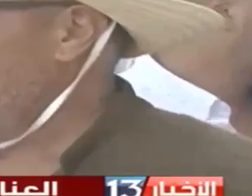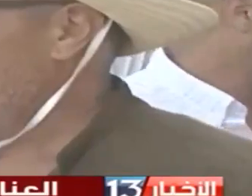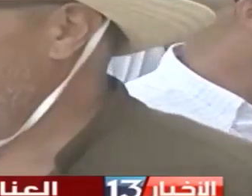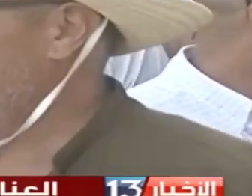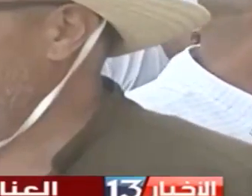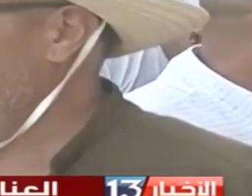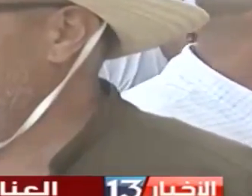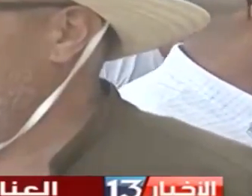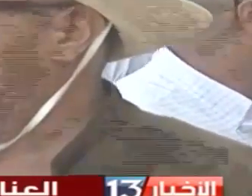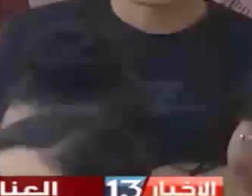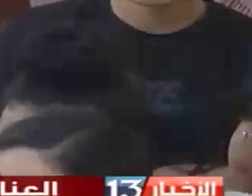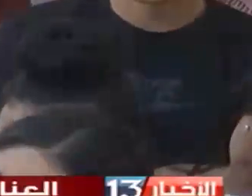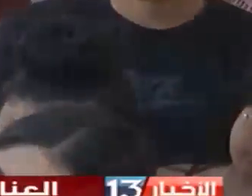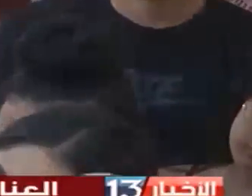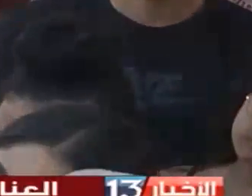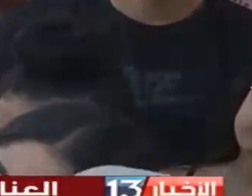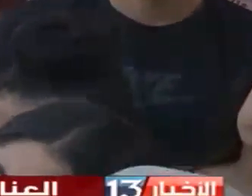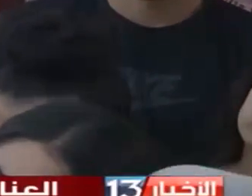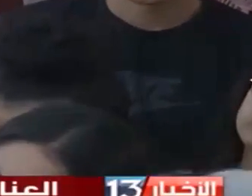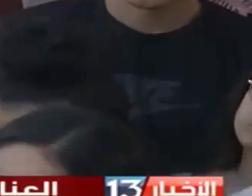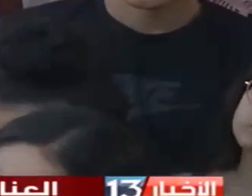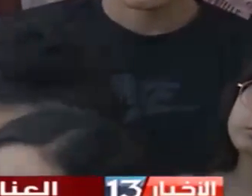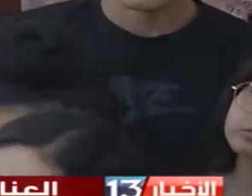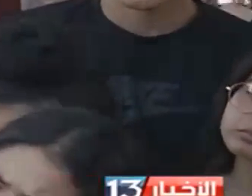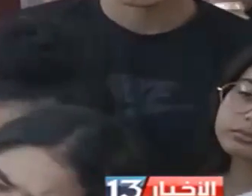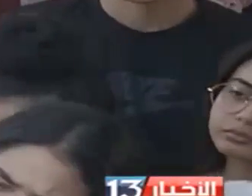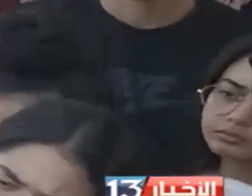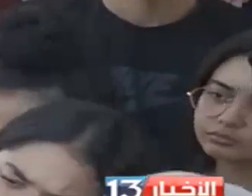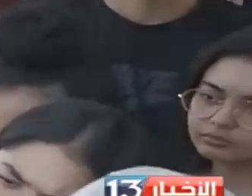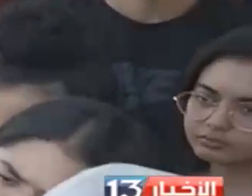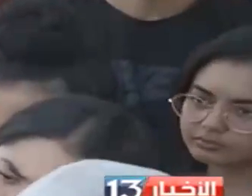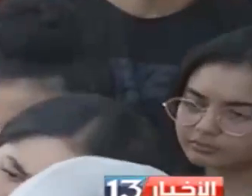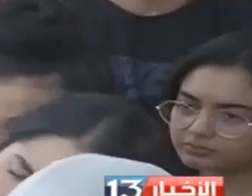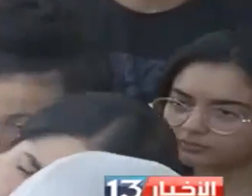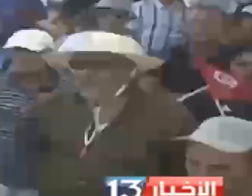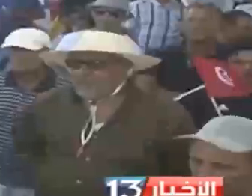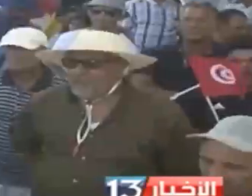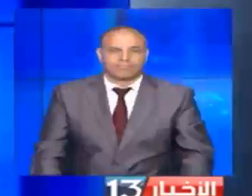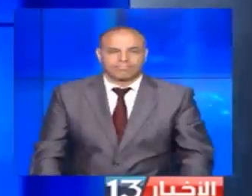والتدخل لتحسين الخدمات الصحية والبنية التحتية بالمنطقة.